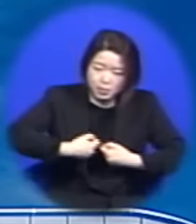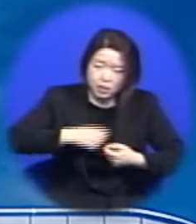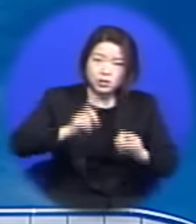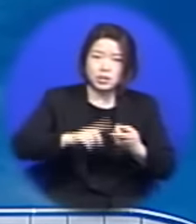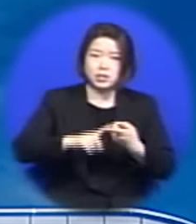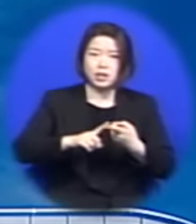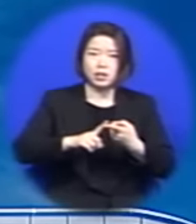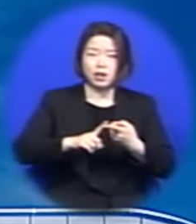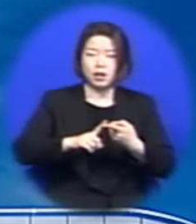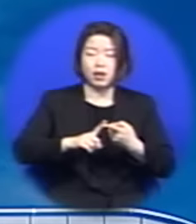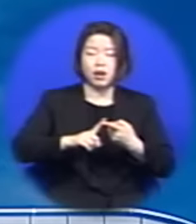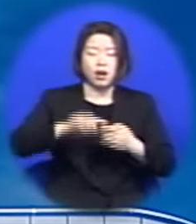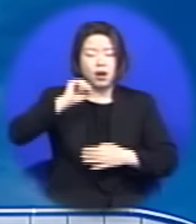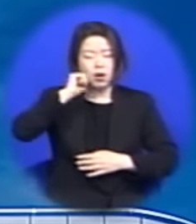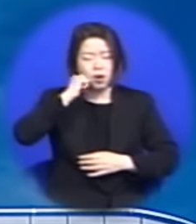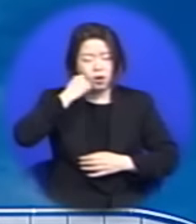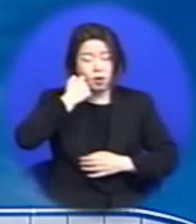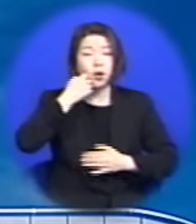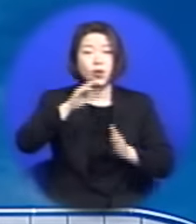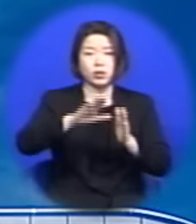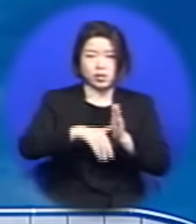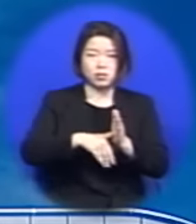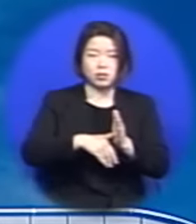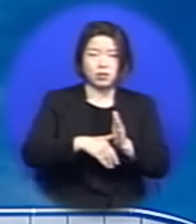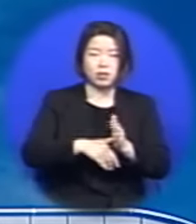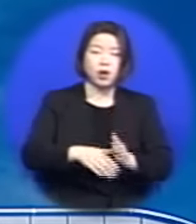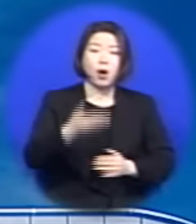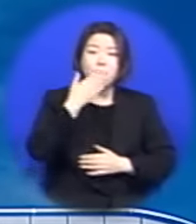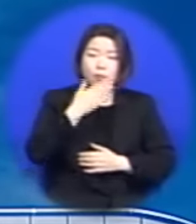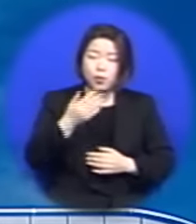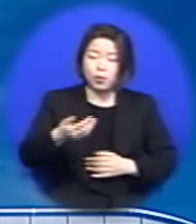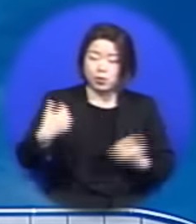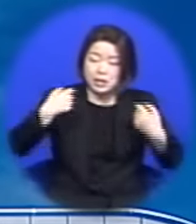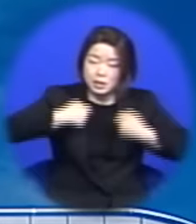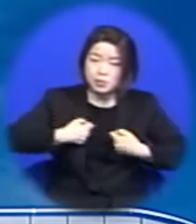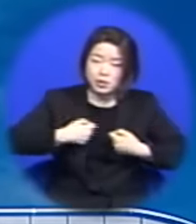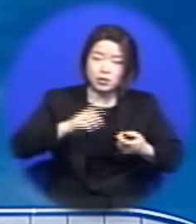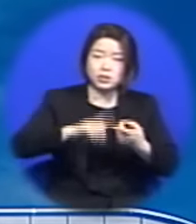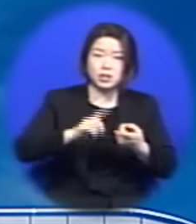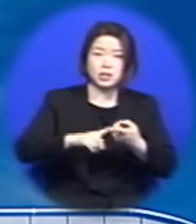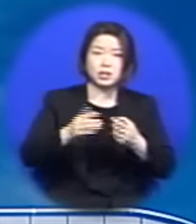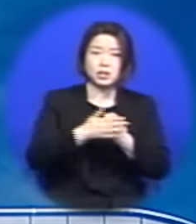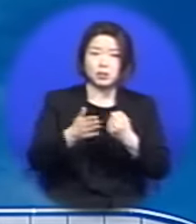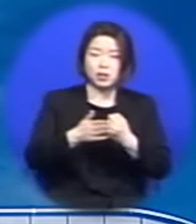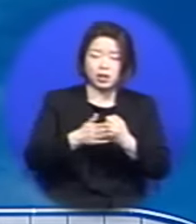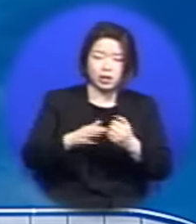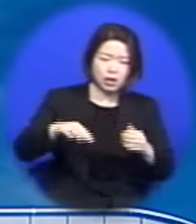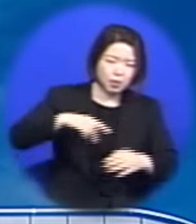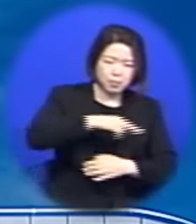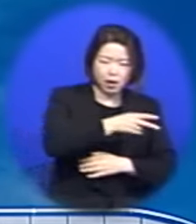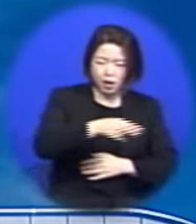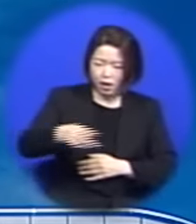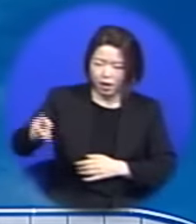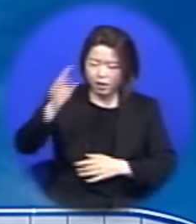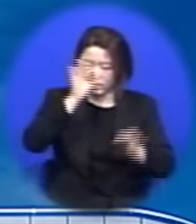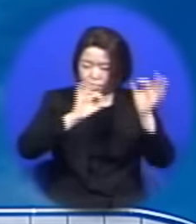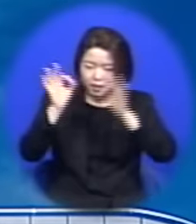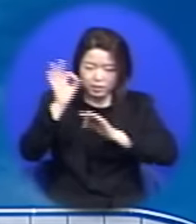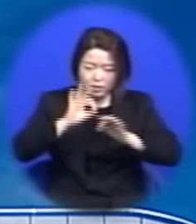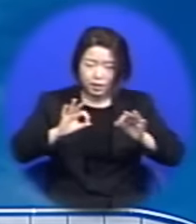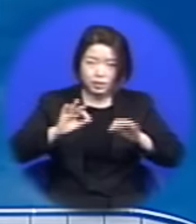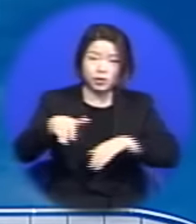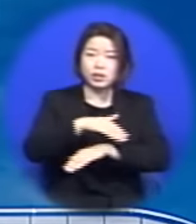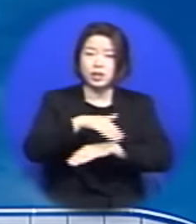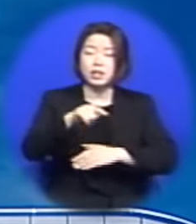얻는 것이 불가능해져서 정말 먹고 있는 것 자체 때문에 사방을 찾아 다녀야 되는 이런 상황이 올